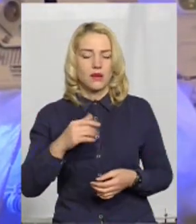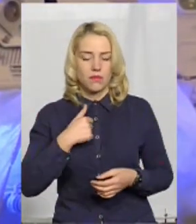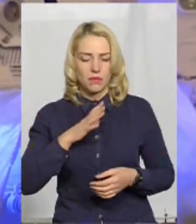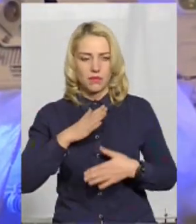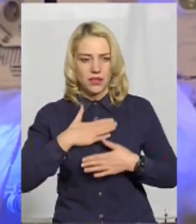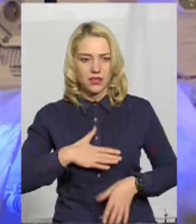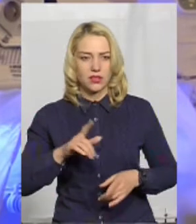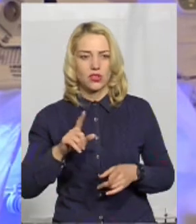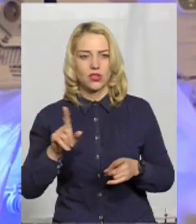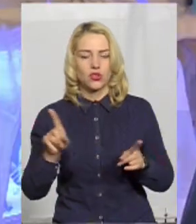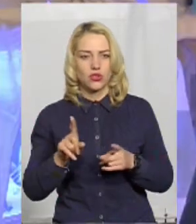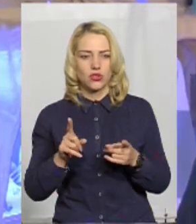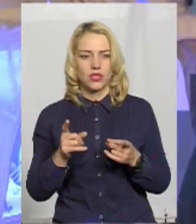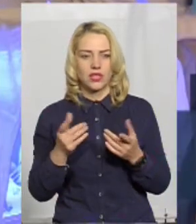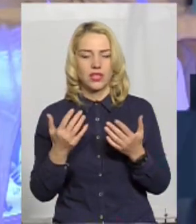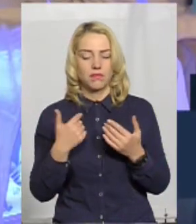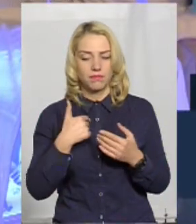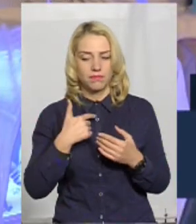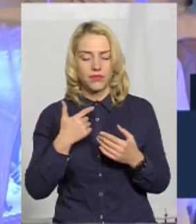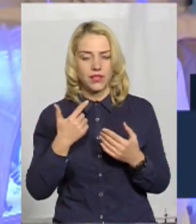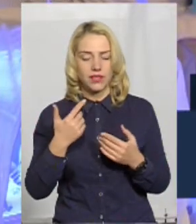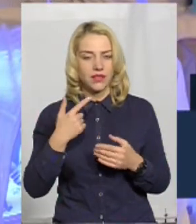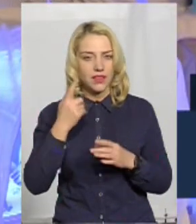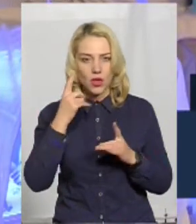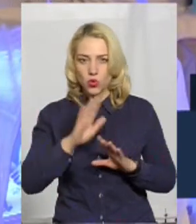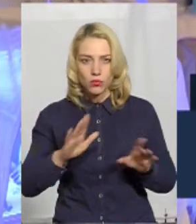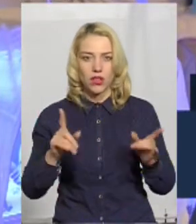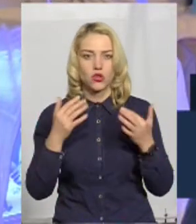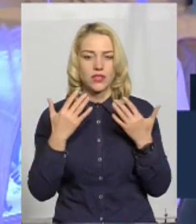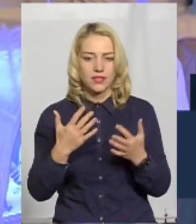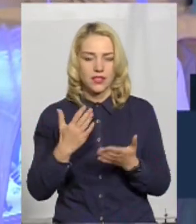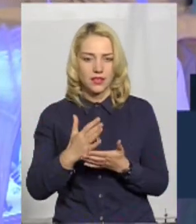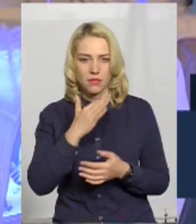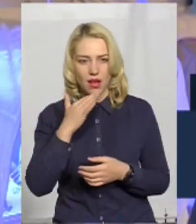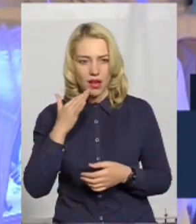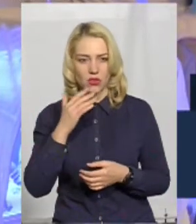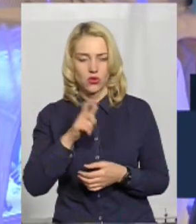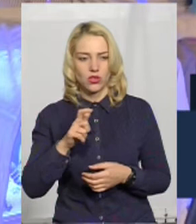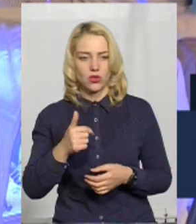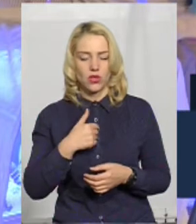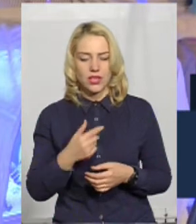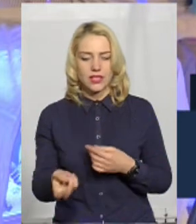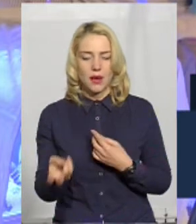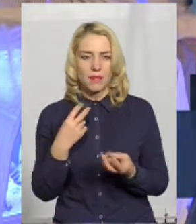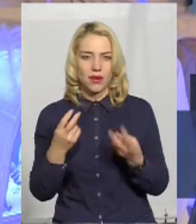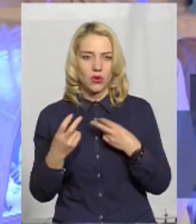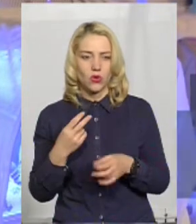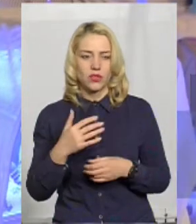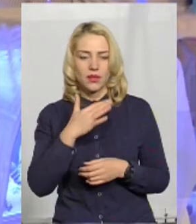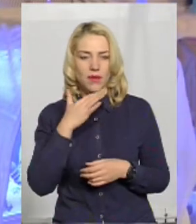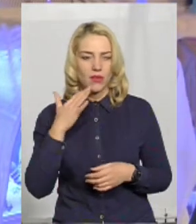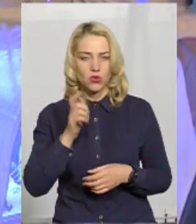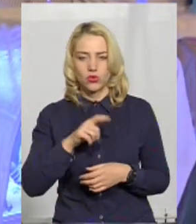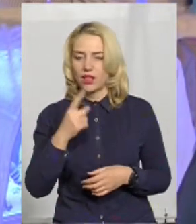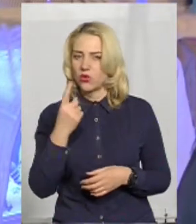думала, що є настільки багато небайдужих людей. До нас приходили не одні, ні двоє, ні троє. До нас